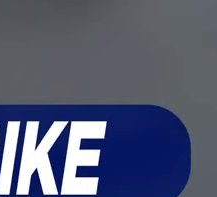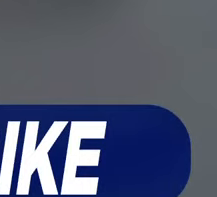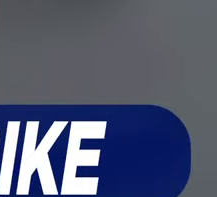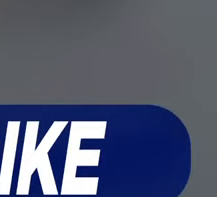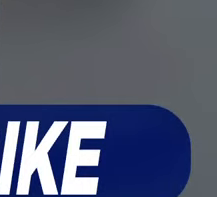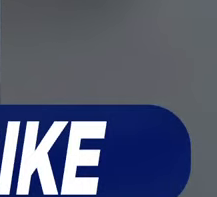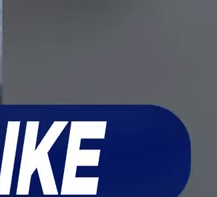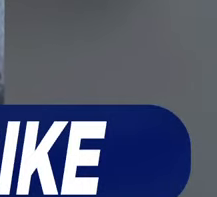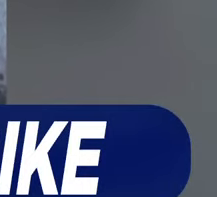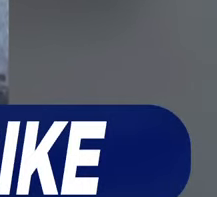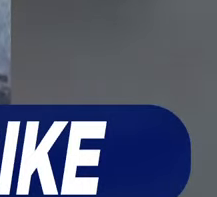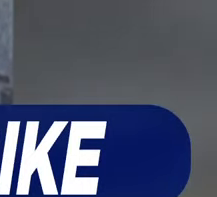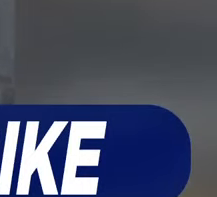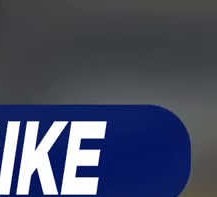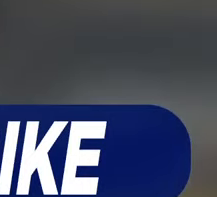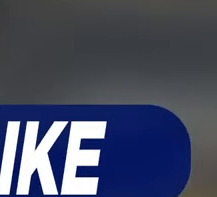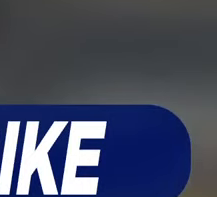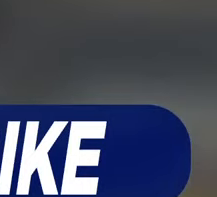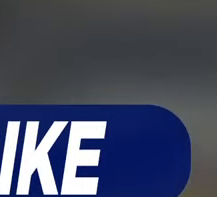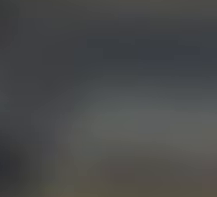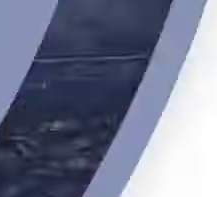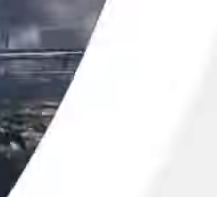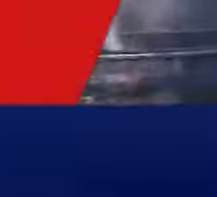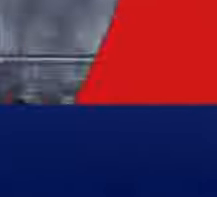ang update live.